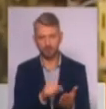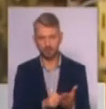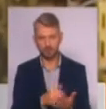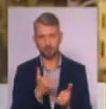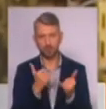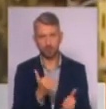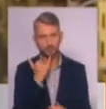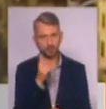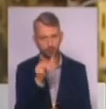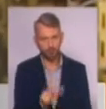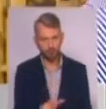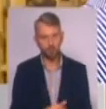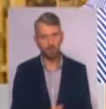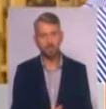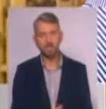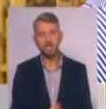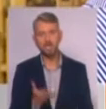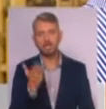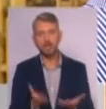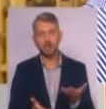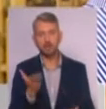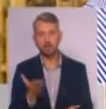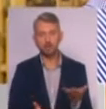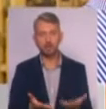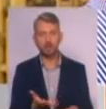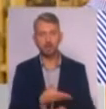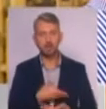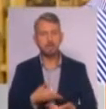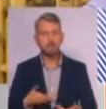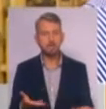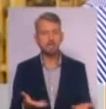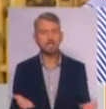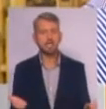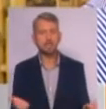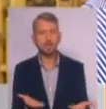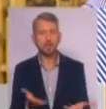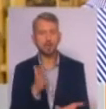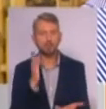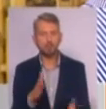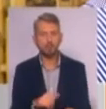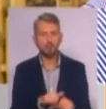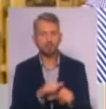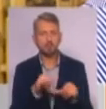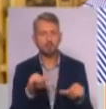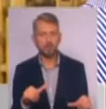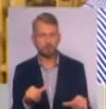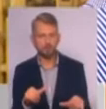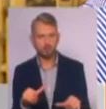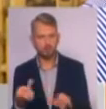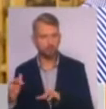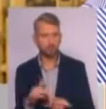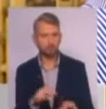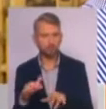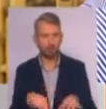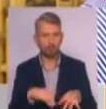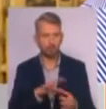шановний дозвонювач. Якщо ми якимось чином будемо збільшувати приток автомобілів в місто